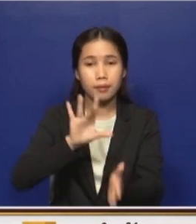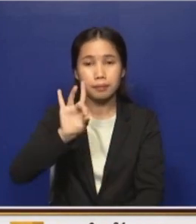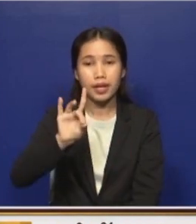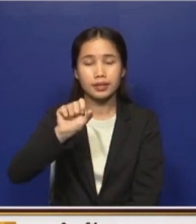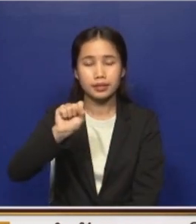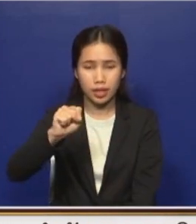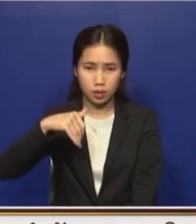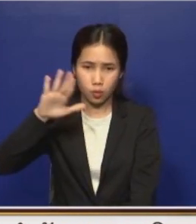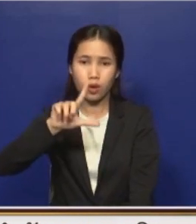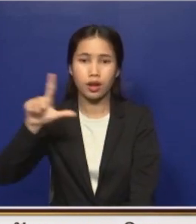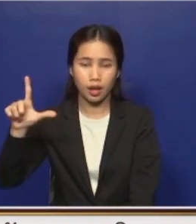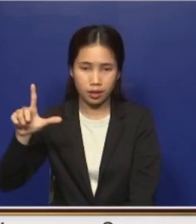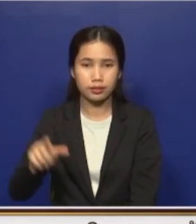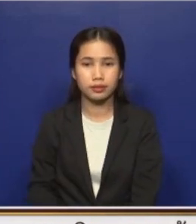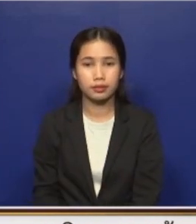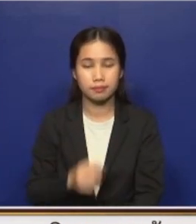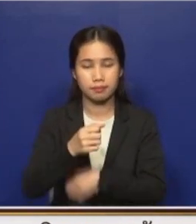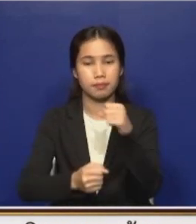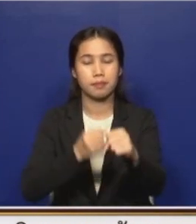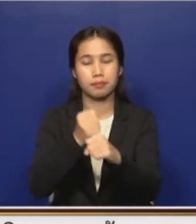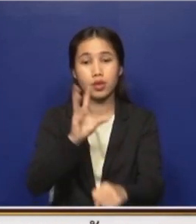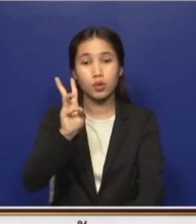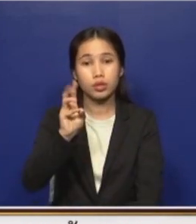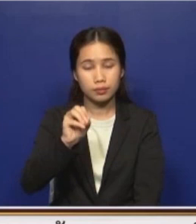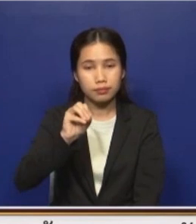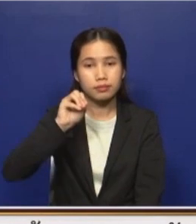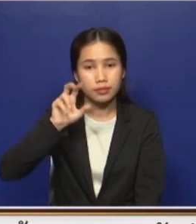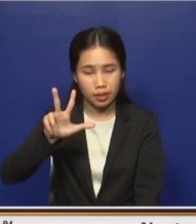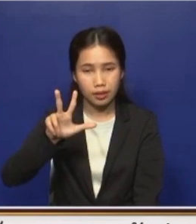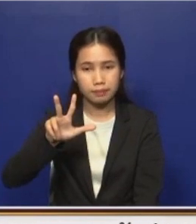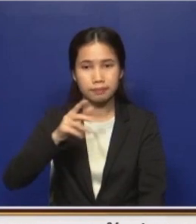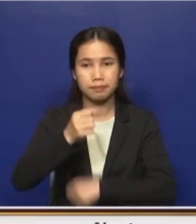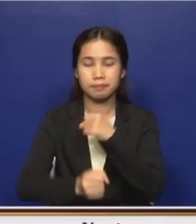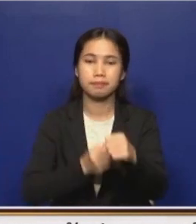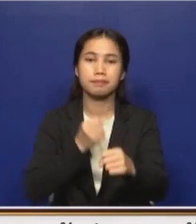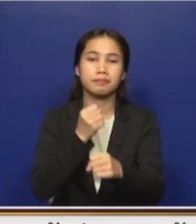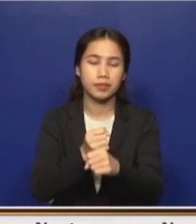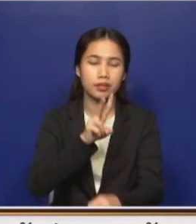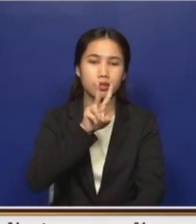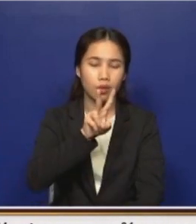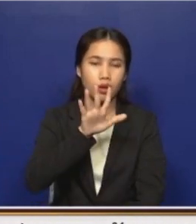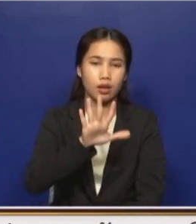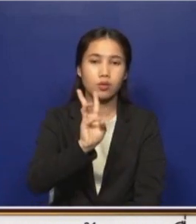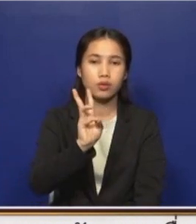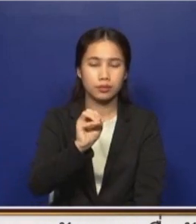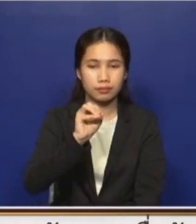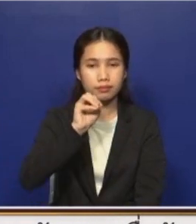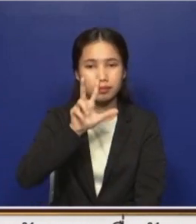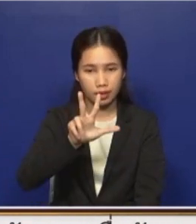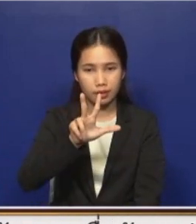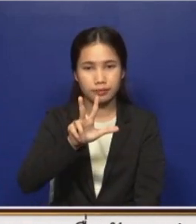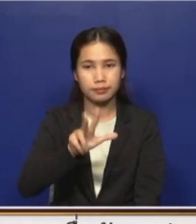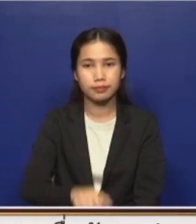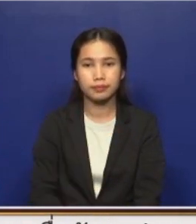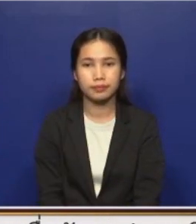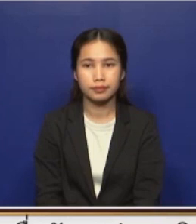คนไทยทั่วไปชาวบ้านอาจจะไม่เข้าใจแต่ผมพยายามอธิบายง่ายที่สุดแล้วนะครับผมหวังว่าท่านจะเข้